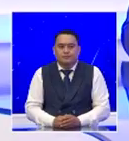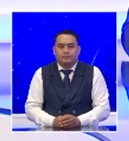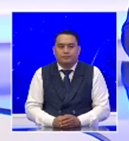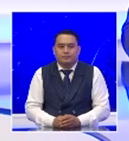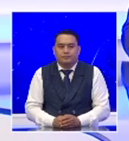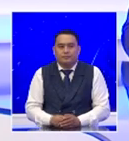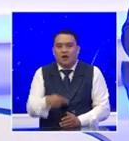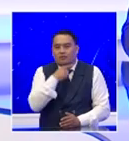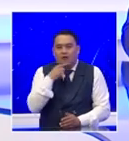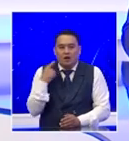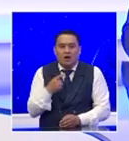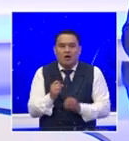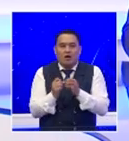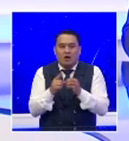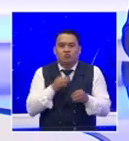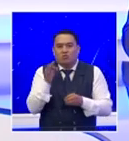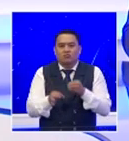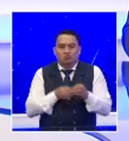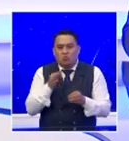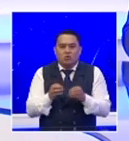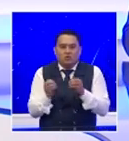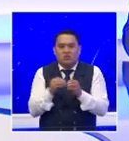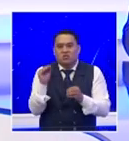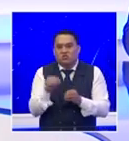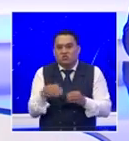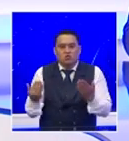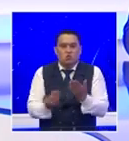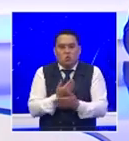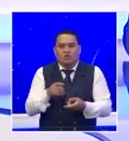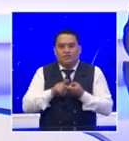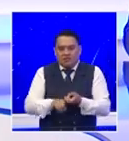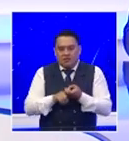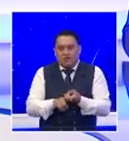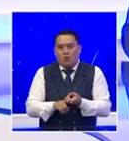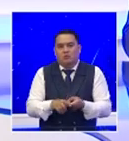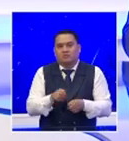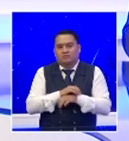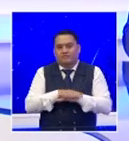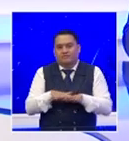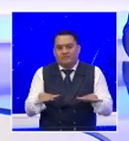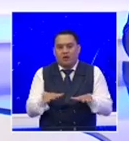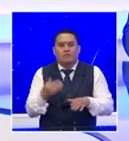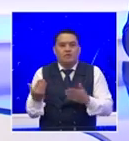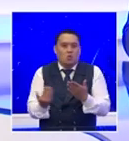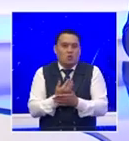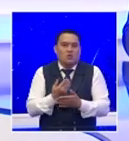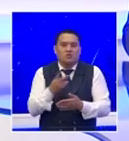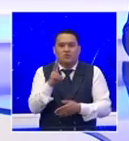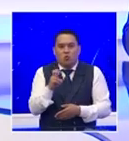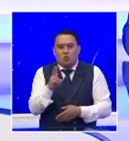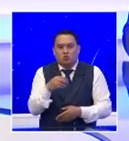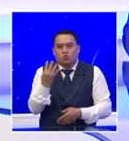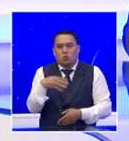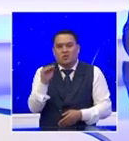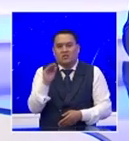В России 11-е сутки подряд выявляют более 10 тысяч новых случаев коронавируса. С начала пандемии инфицированы свыше